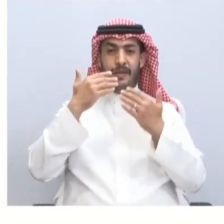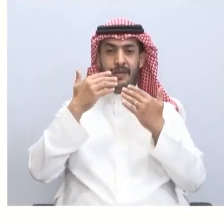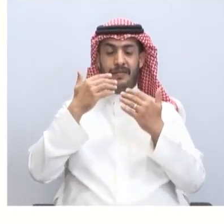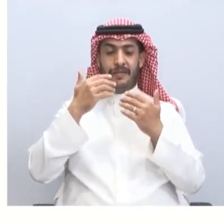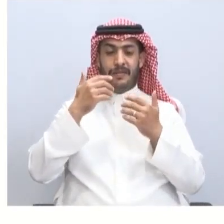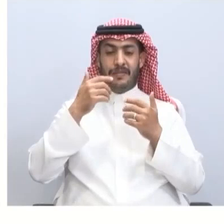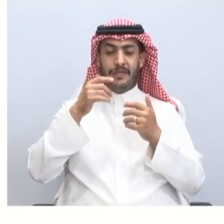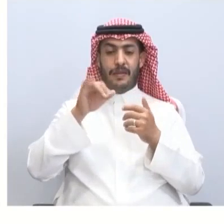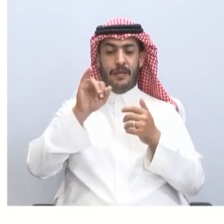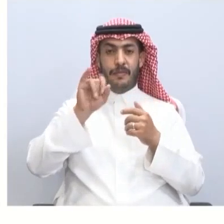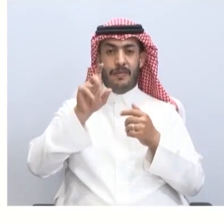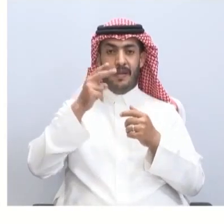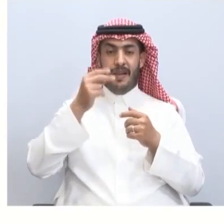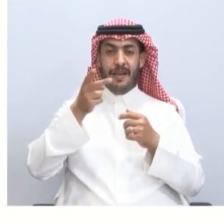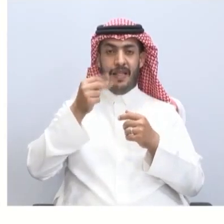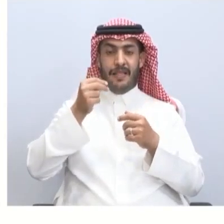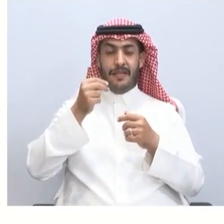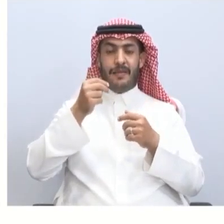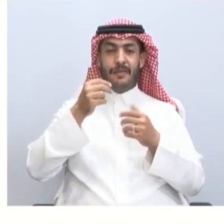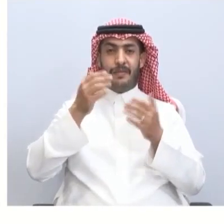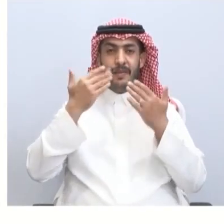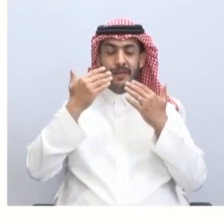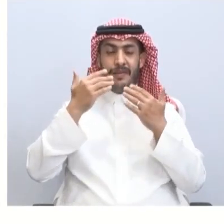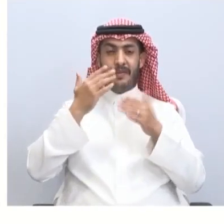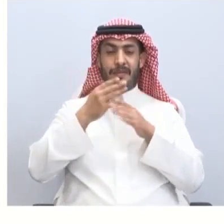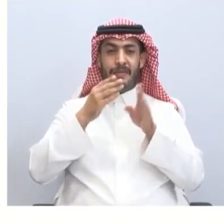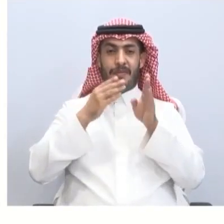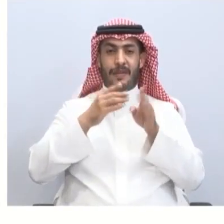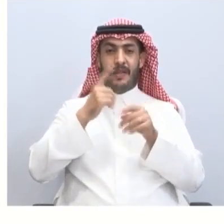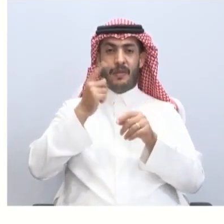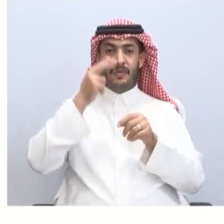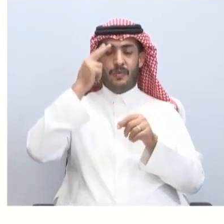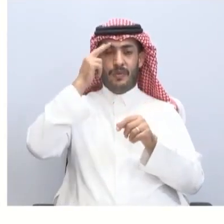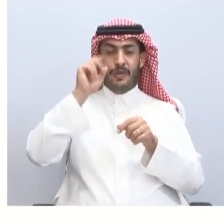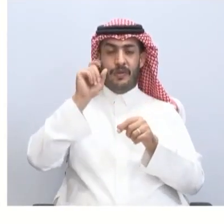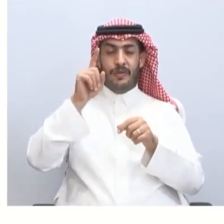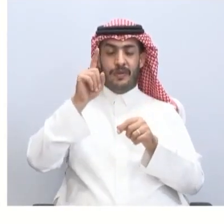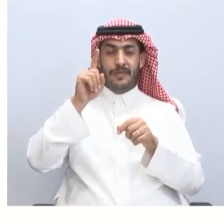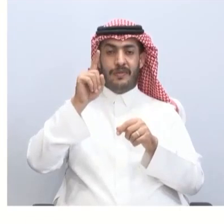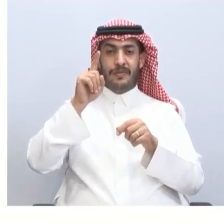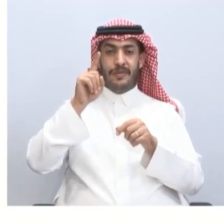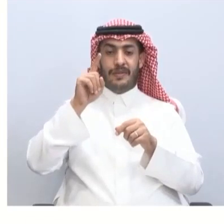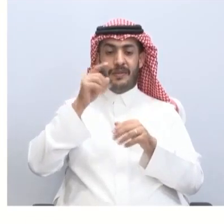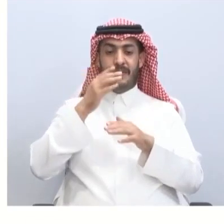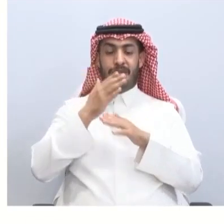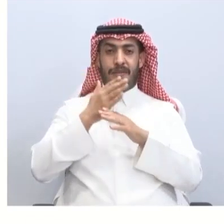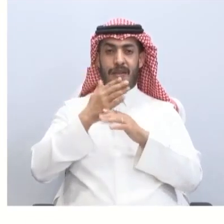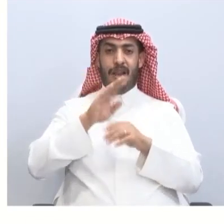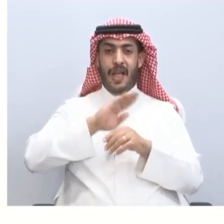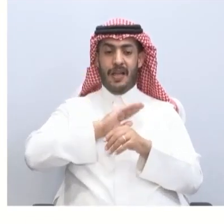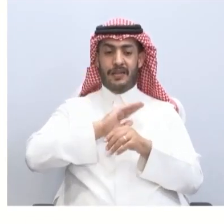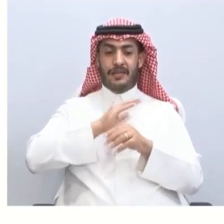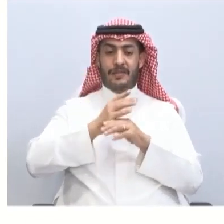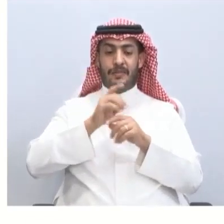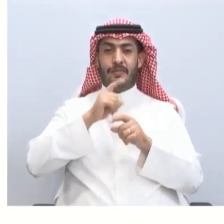نلاحظ منع اشراف مكه اتباع الدوله السعوديه الاولى من الحج